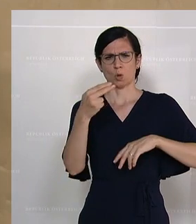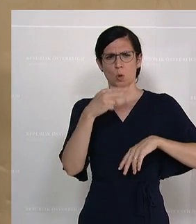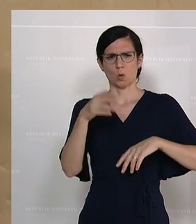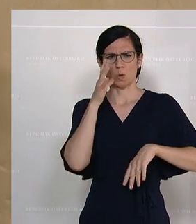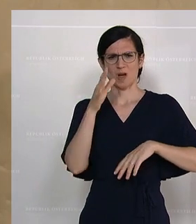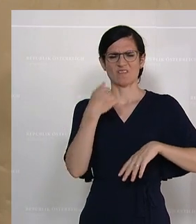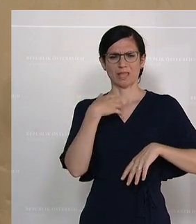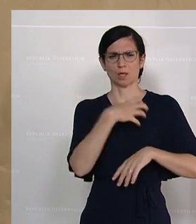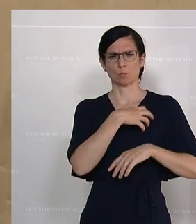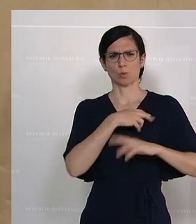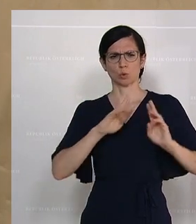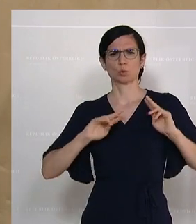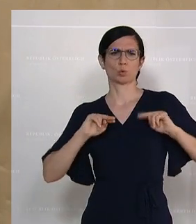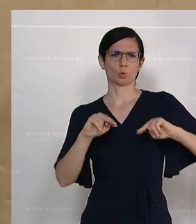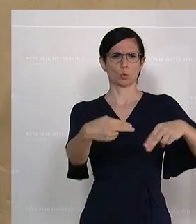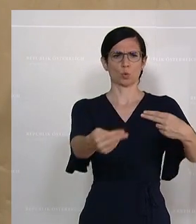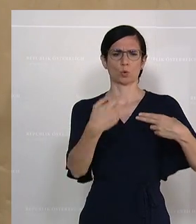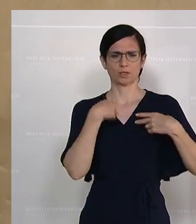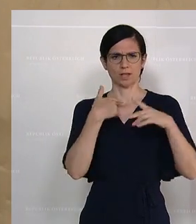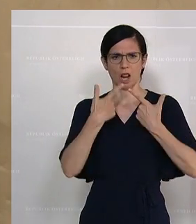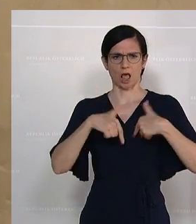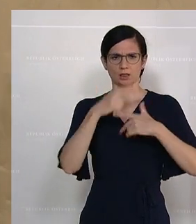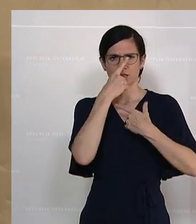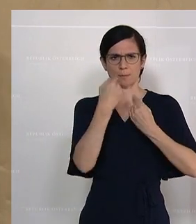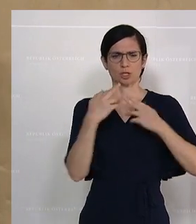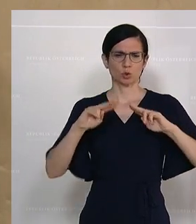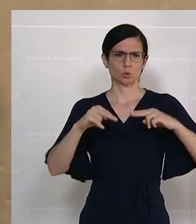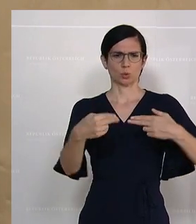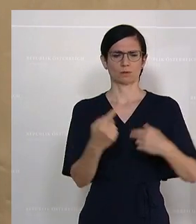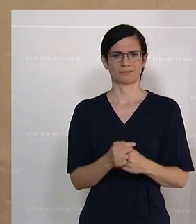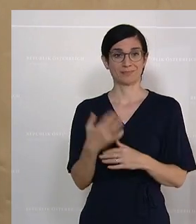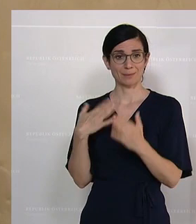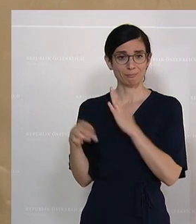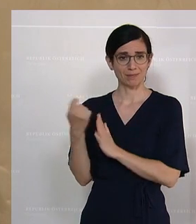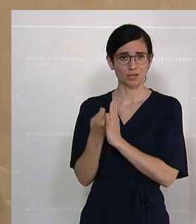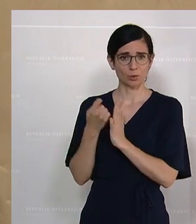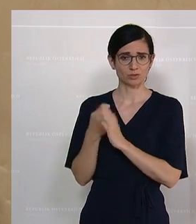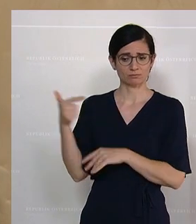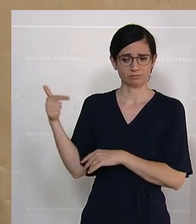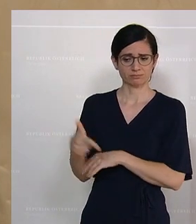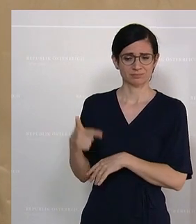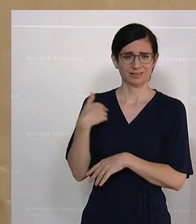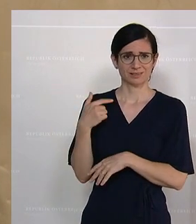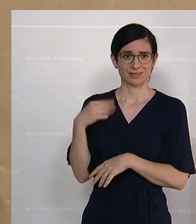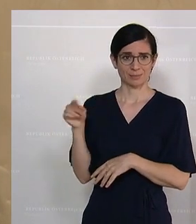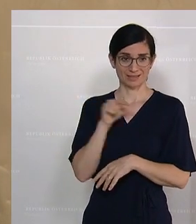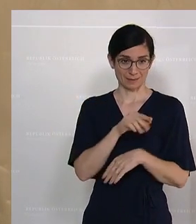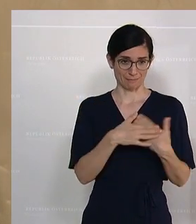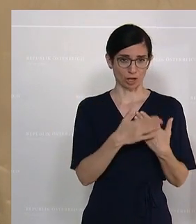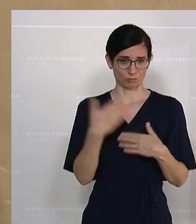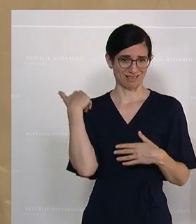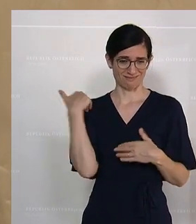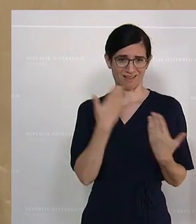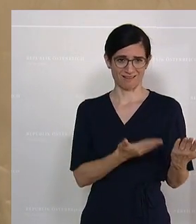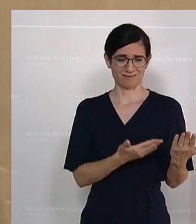werden den bürgern zurückgegeben den menschen hier im land die mehrkosten alleine im sprintbereich mit diesem beispiel was sie hier gegeben